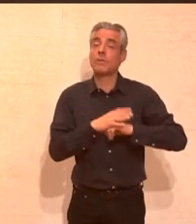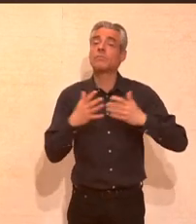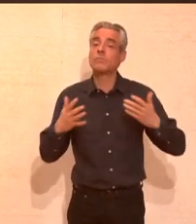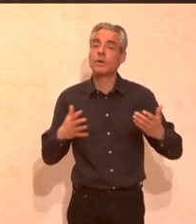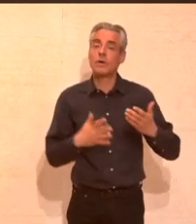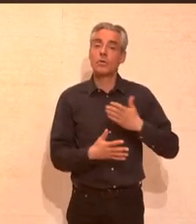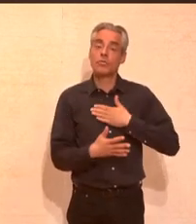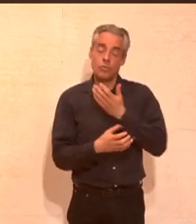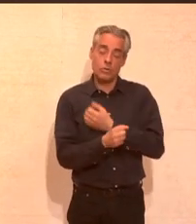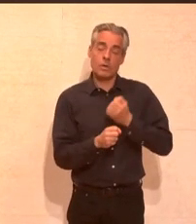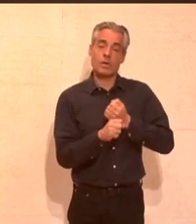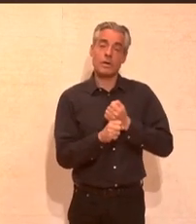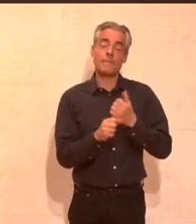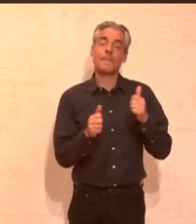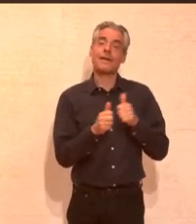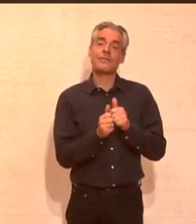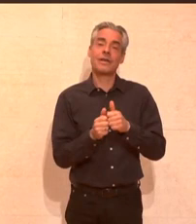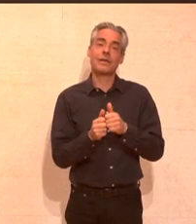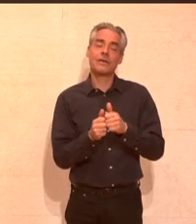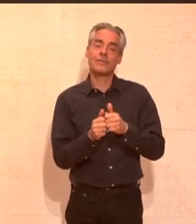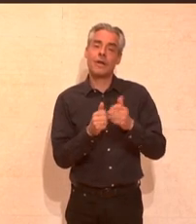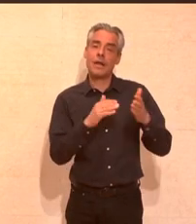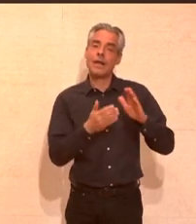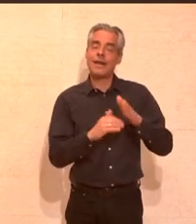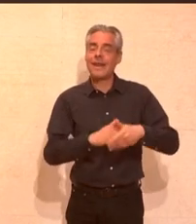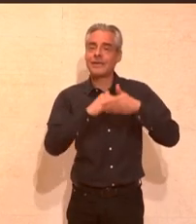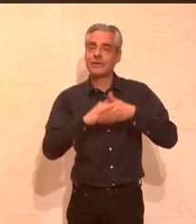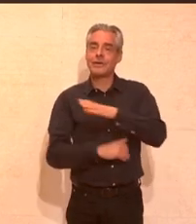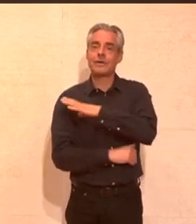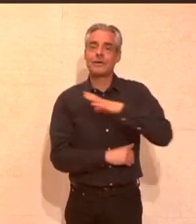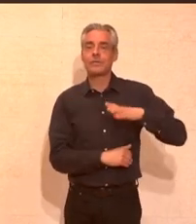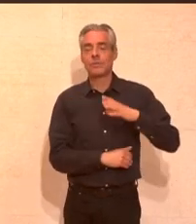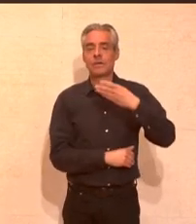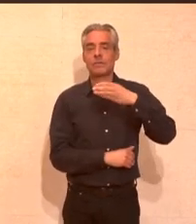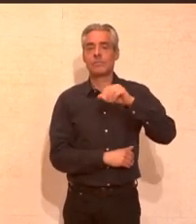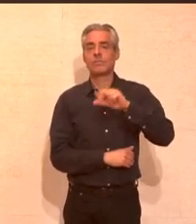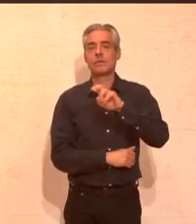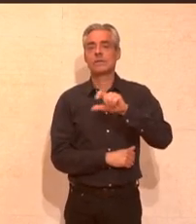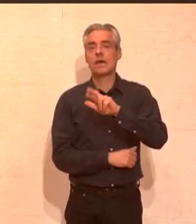a construit, avec la complicité de Madame Stéphanie Mazat,